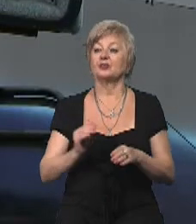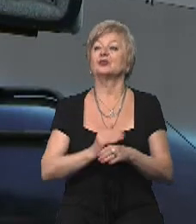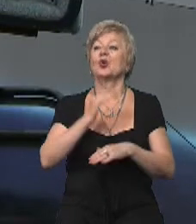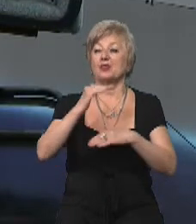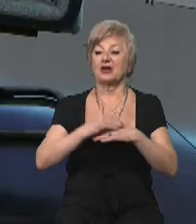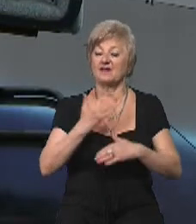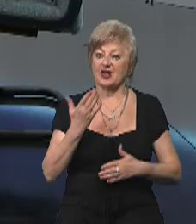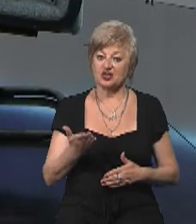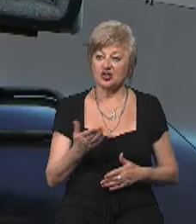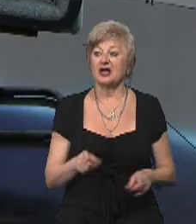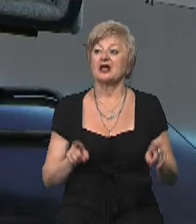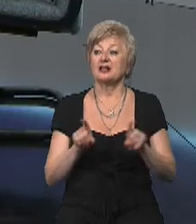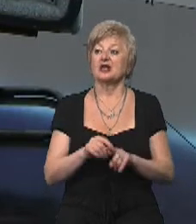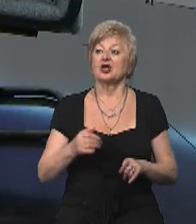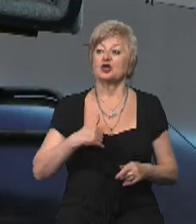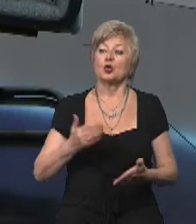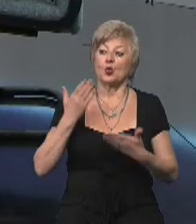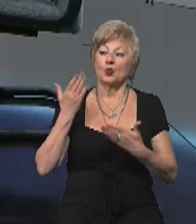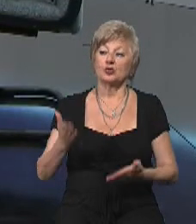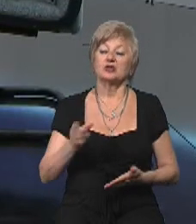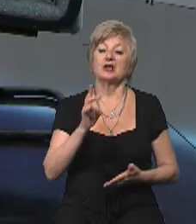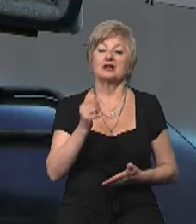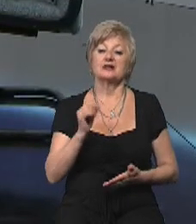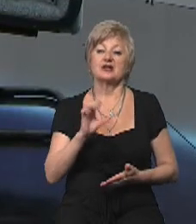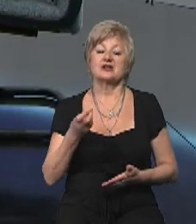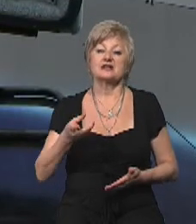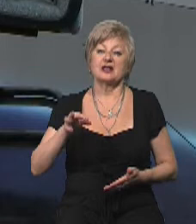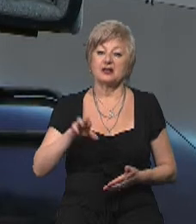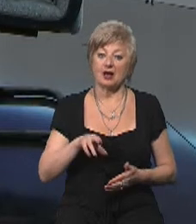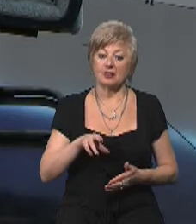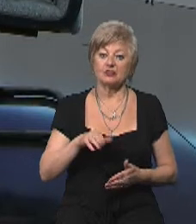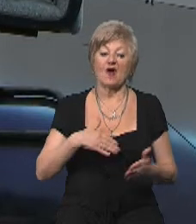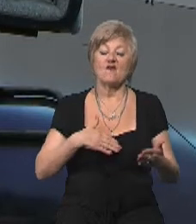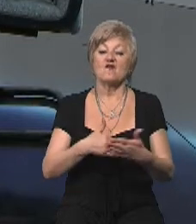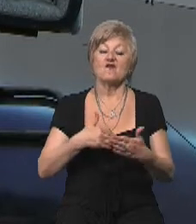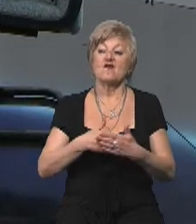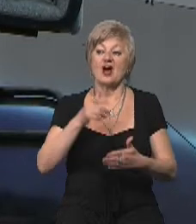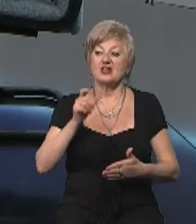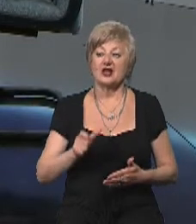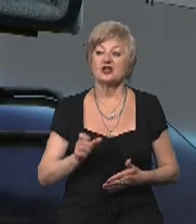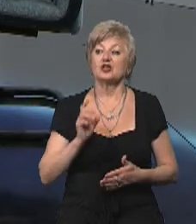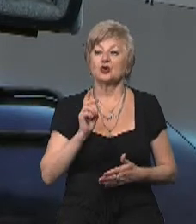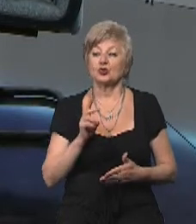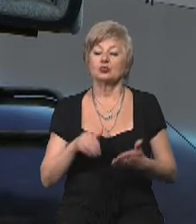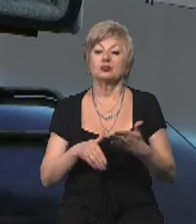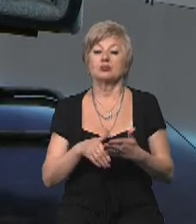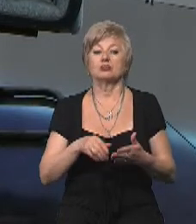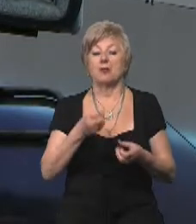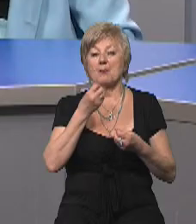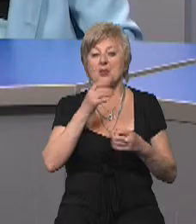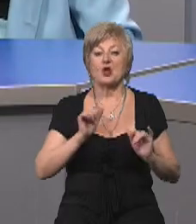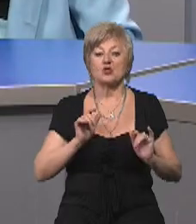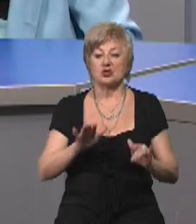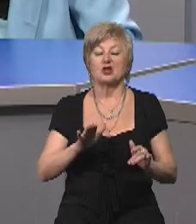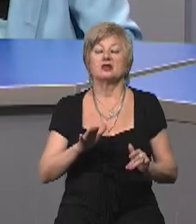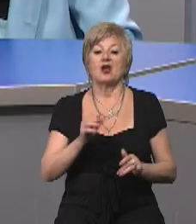Ірина. Також у нас в студії сьогодні пані Анастасія Некрасова, волонтерка, співзасновниця благодійного фонду